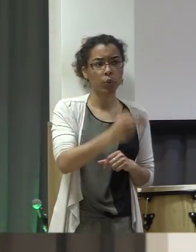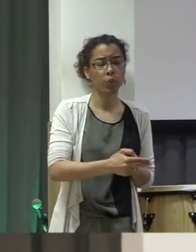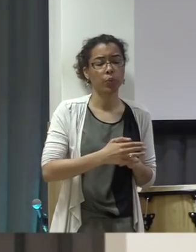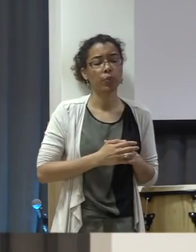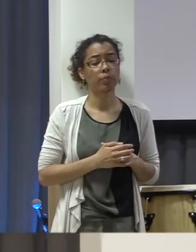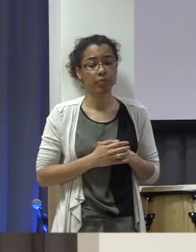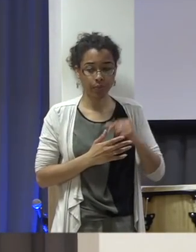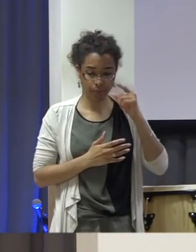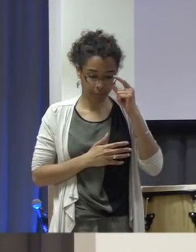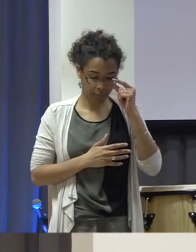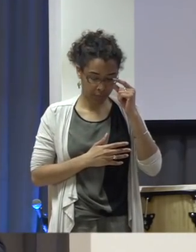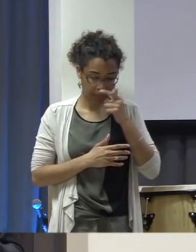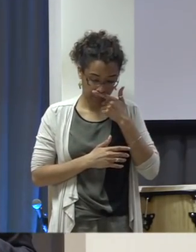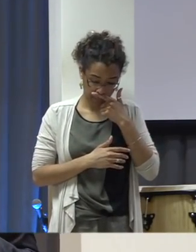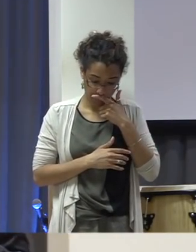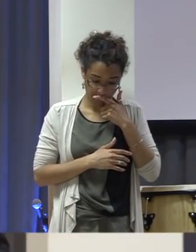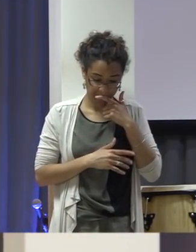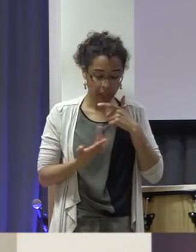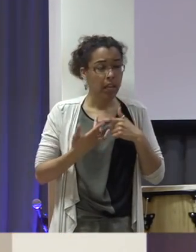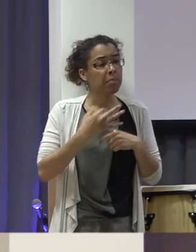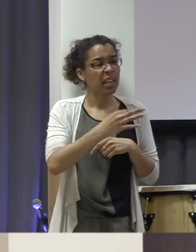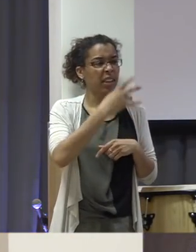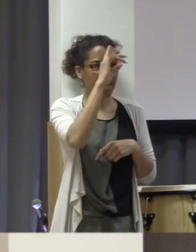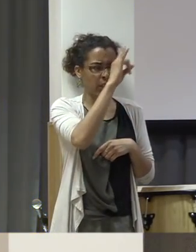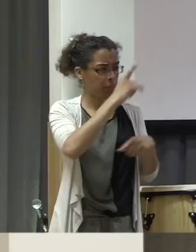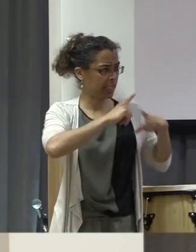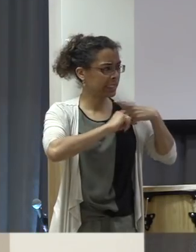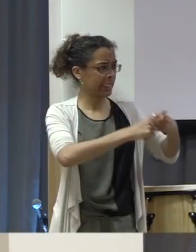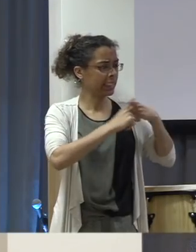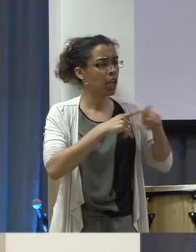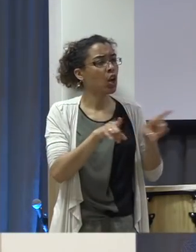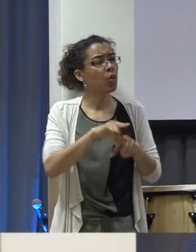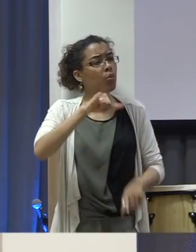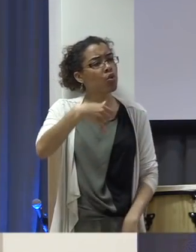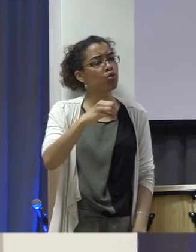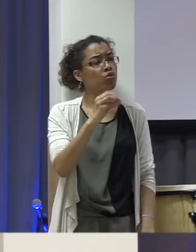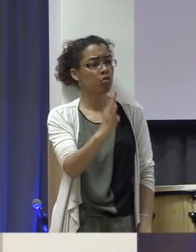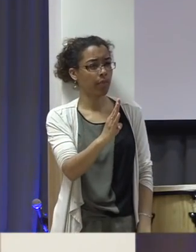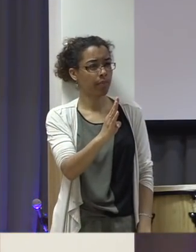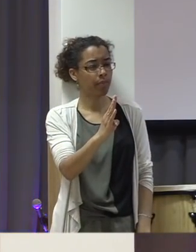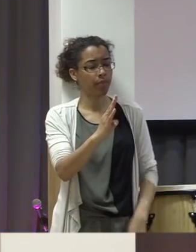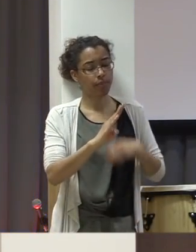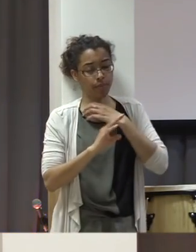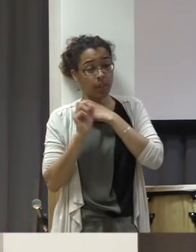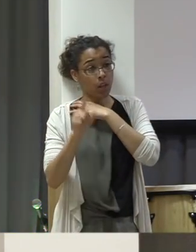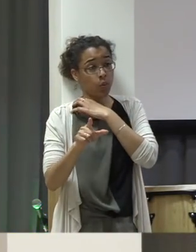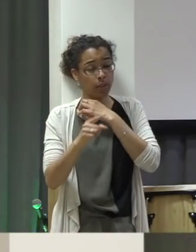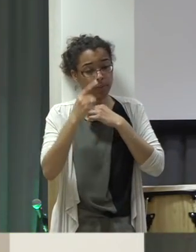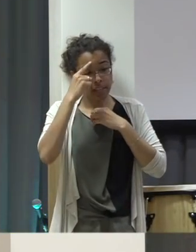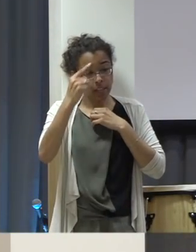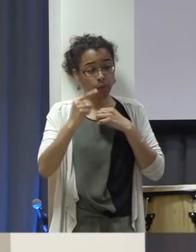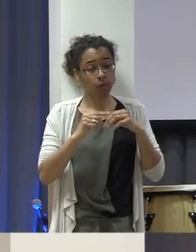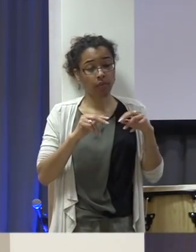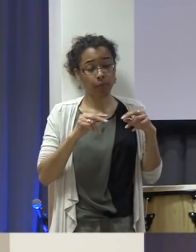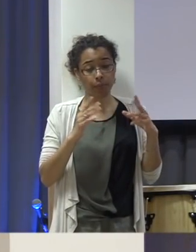dit à négocier avec l'ennemi pour Job, il a cru que la fin de Job